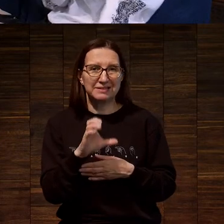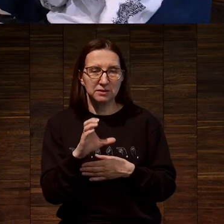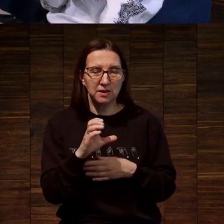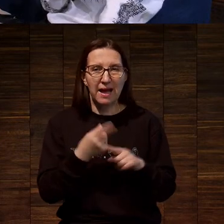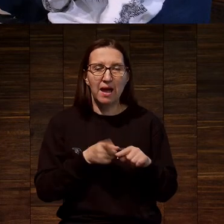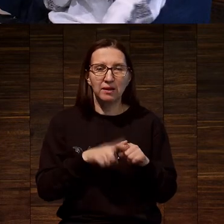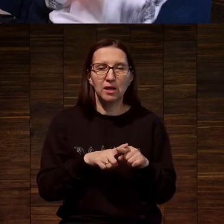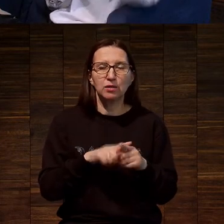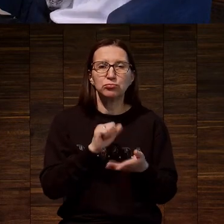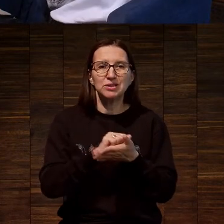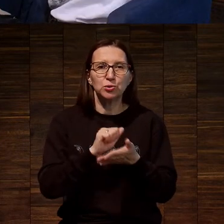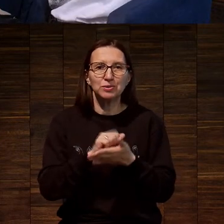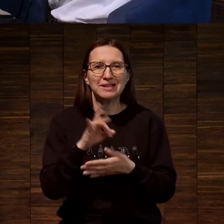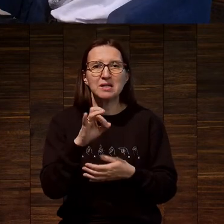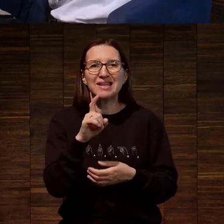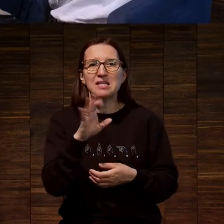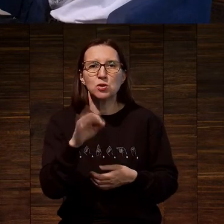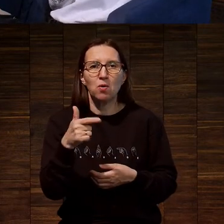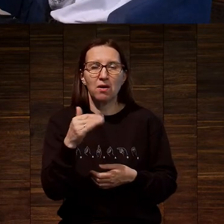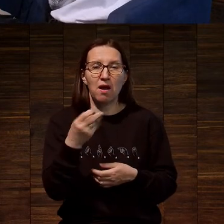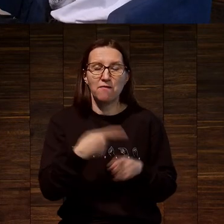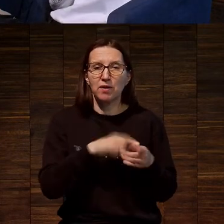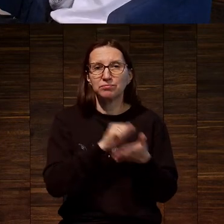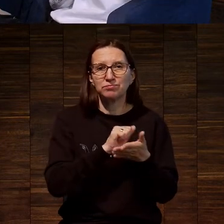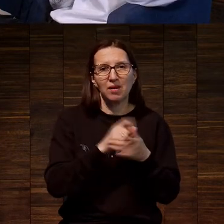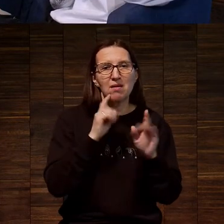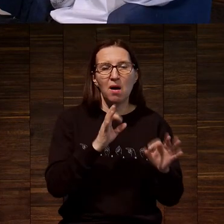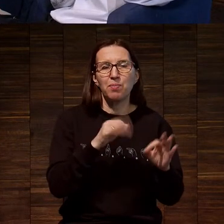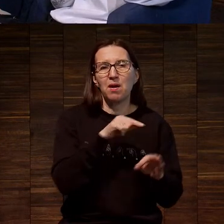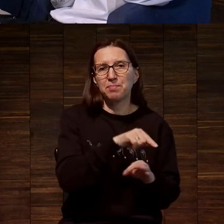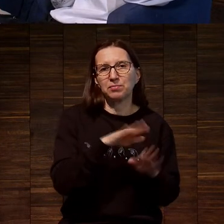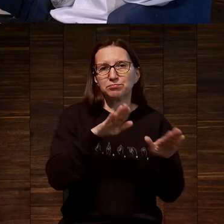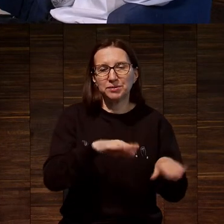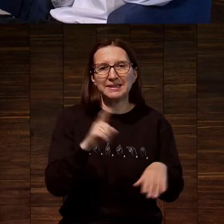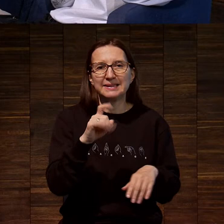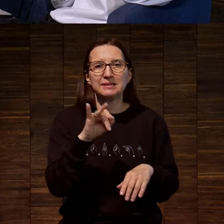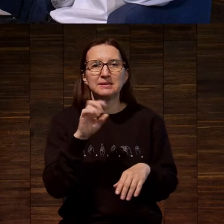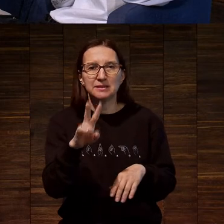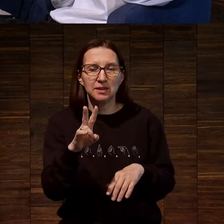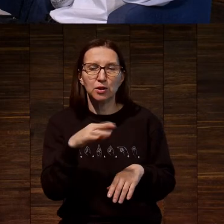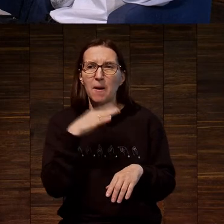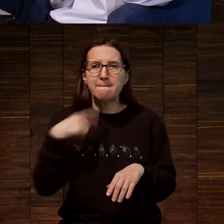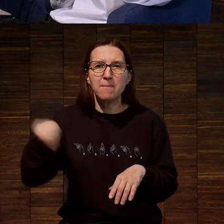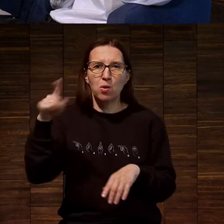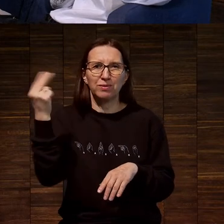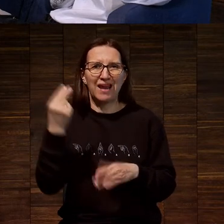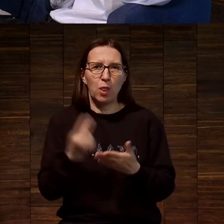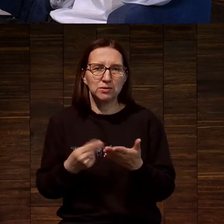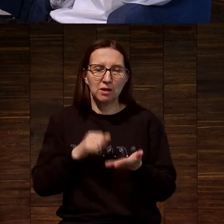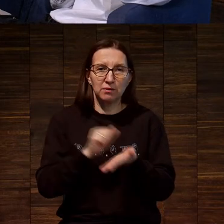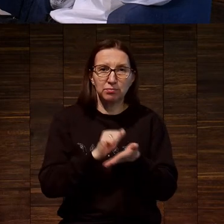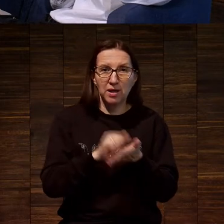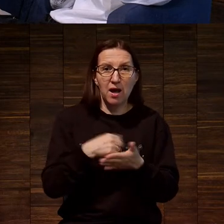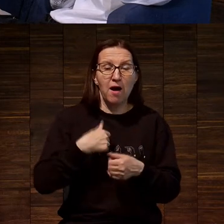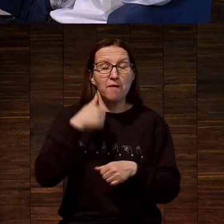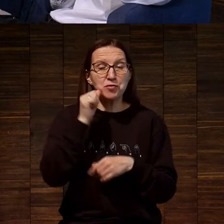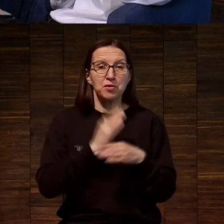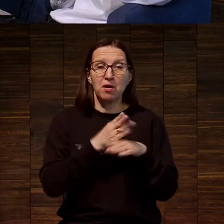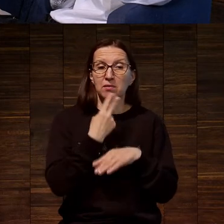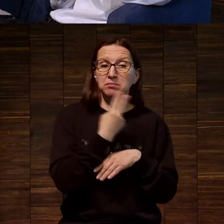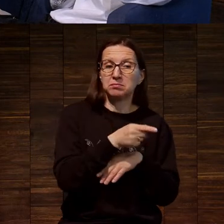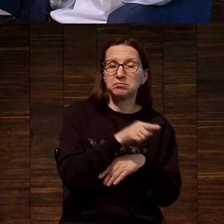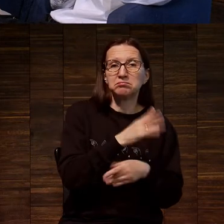ризографии, где печатаются зины, где печатаются множество наших многих иллюстраторы. Вчера я заходила, видела, что